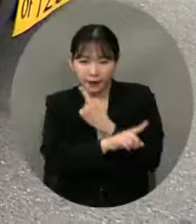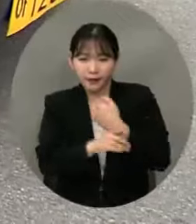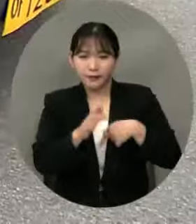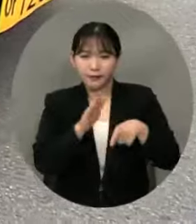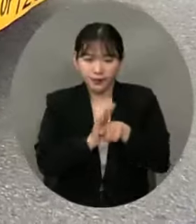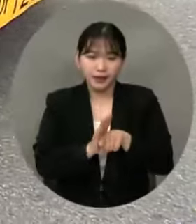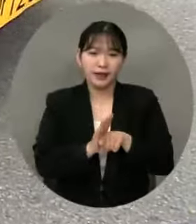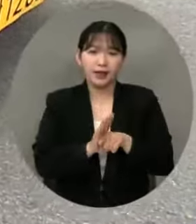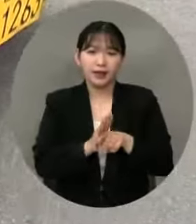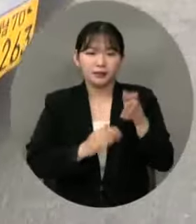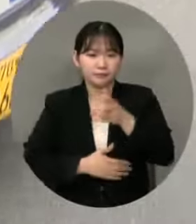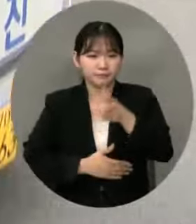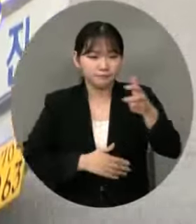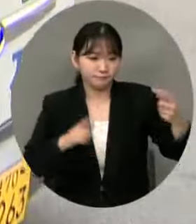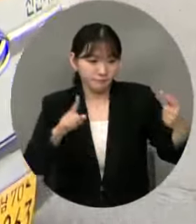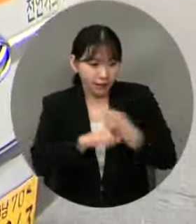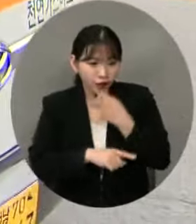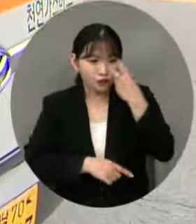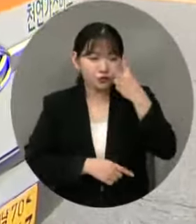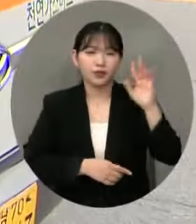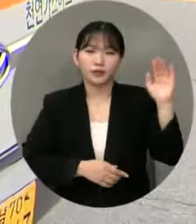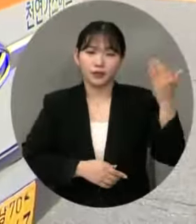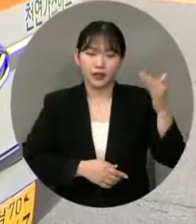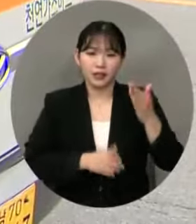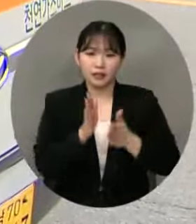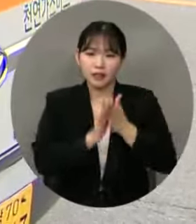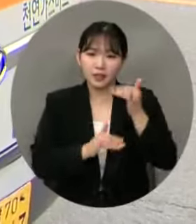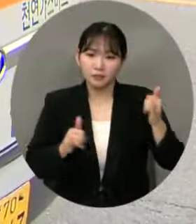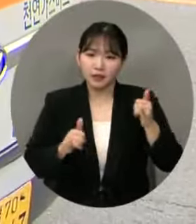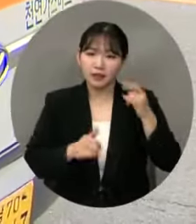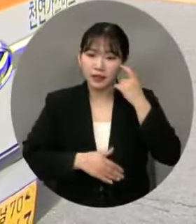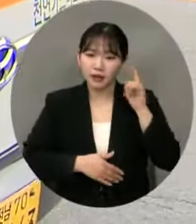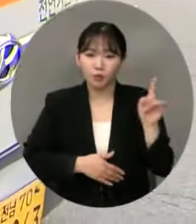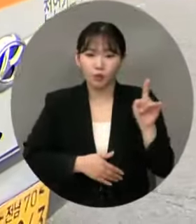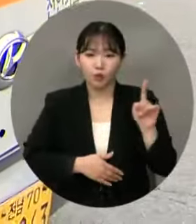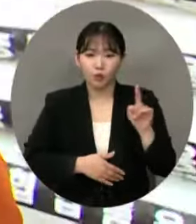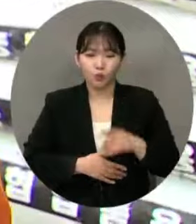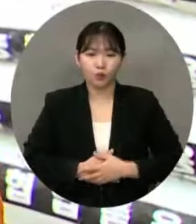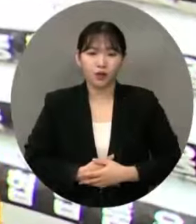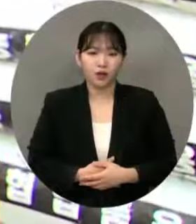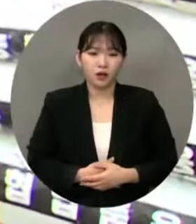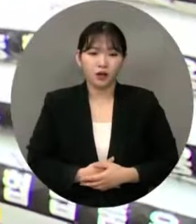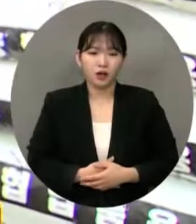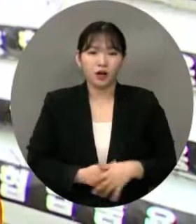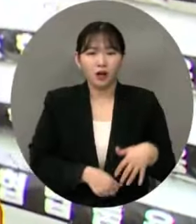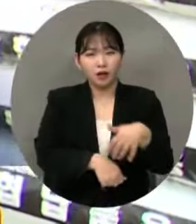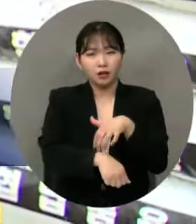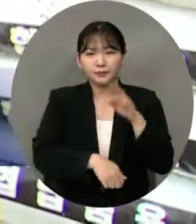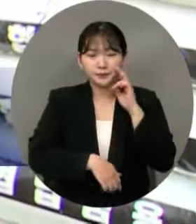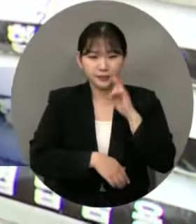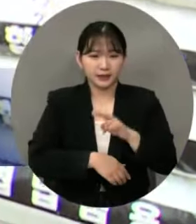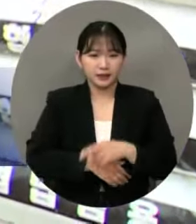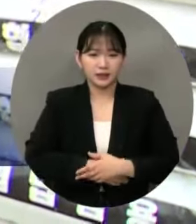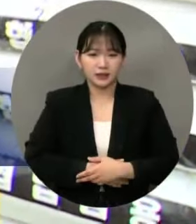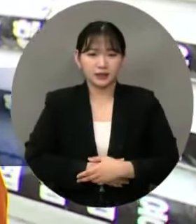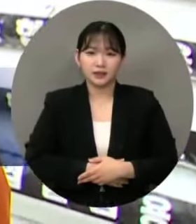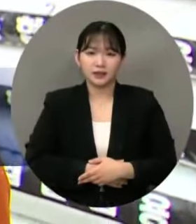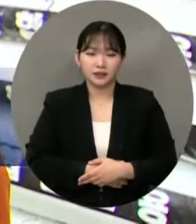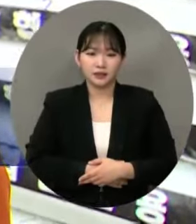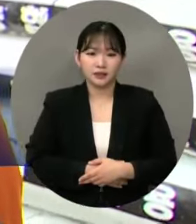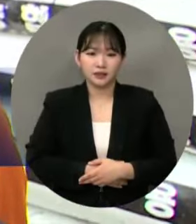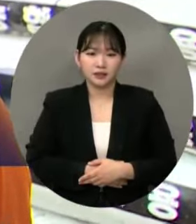노선 전면 개편이 두 달이 흐르면서 시민들은 어떤 반응일까? 굉장히 불편하죠. 예,